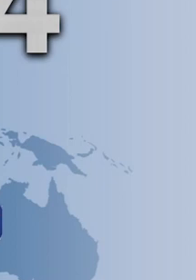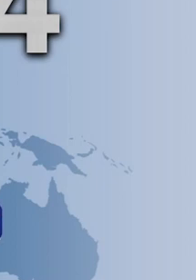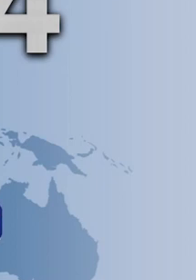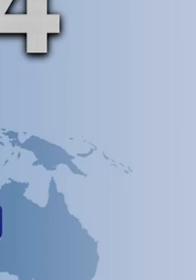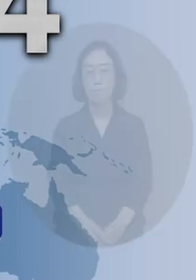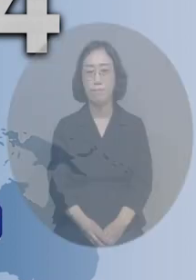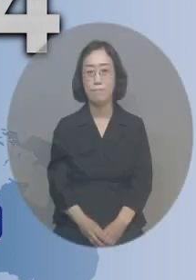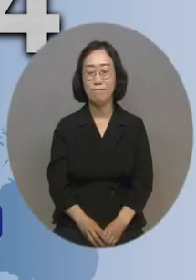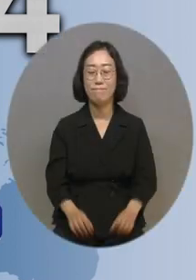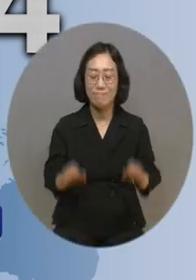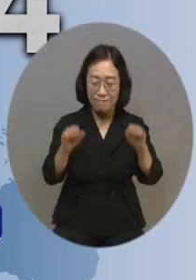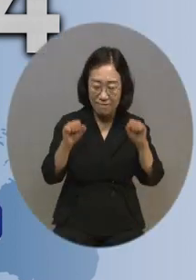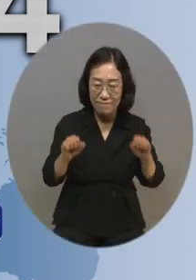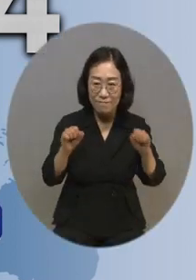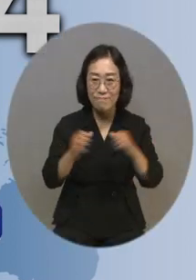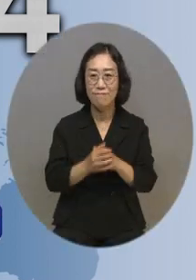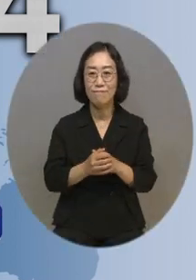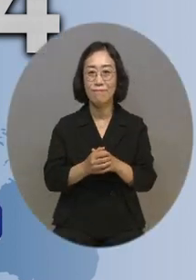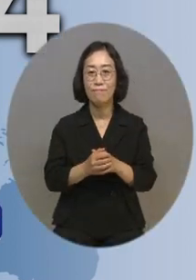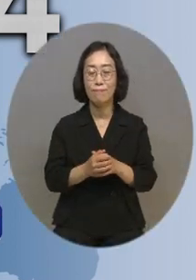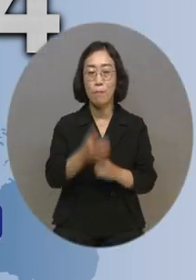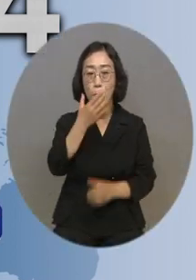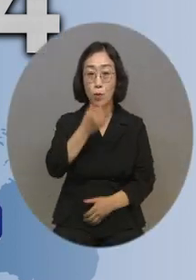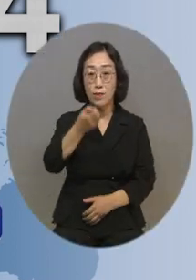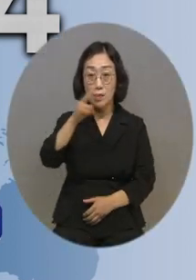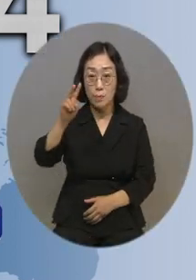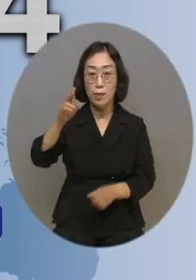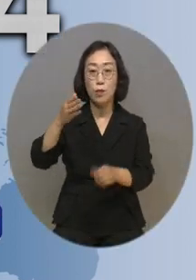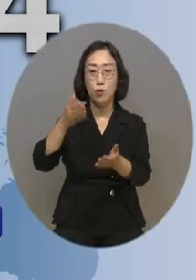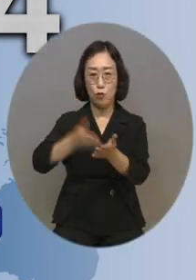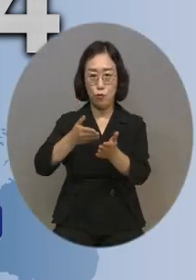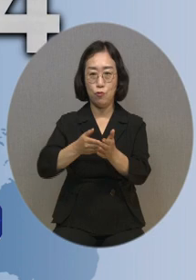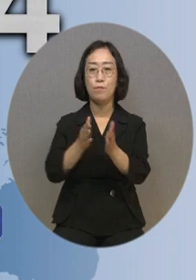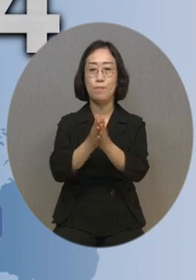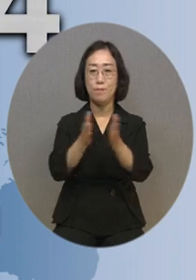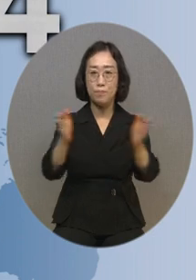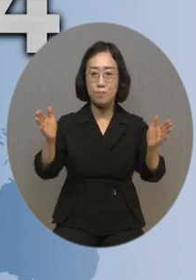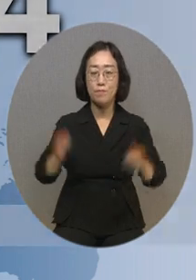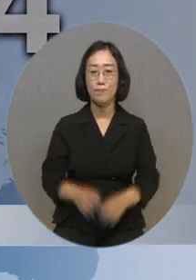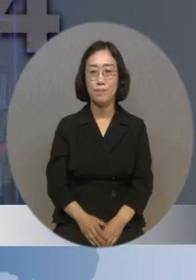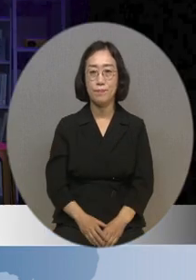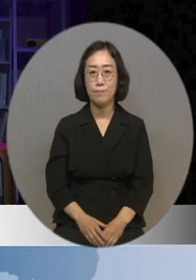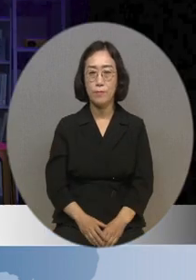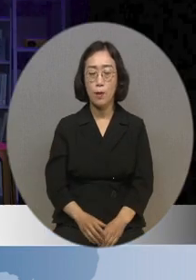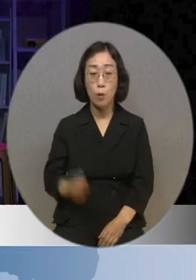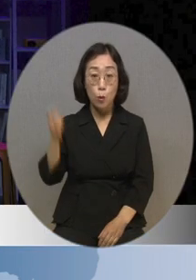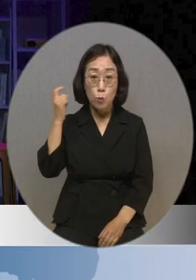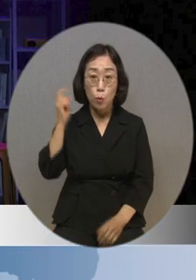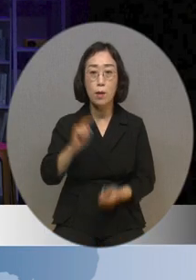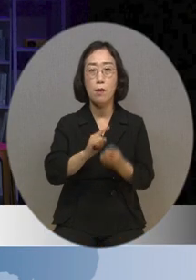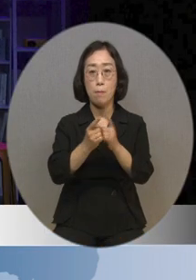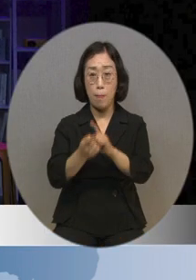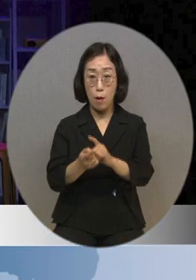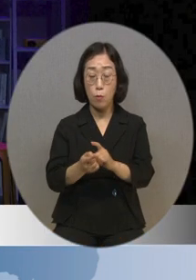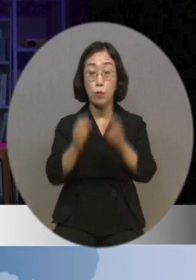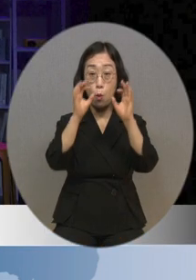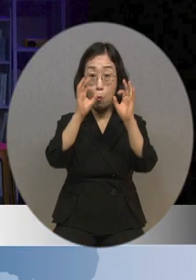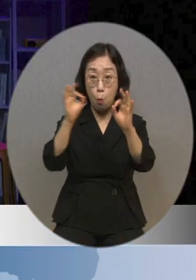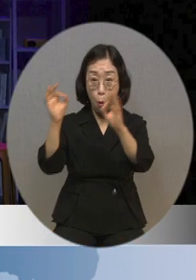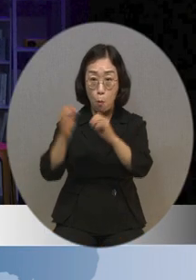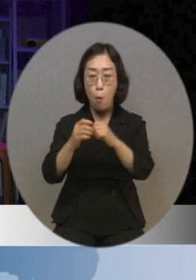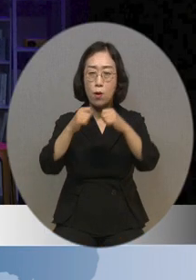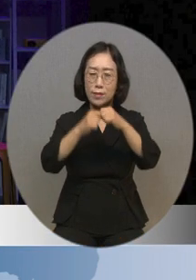시청자 여러분 안녕하십니까? WBC 복지TV 뉴스 24입니다. 소리를 눈으로 볼 수 있도록